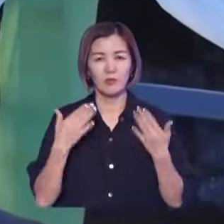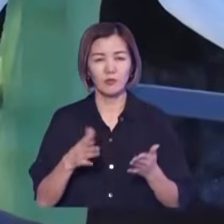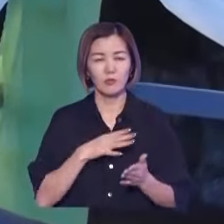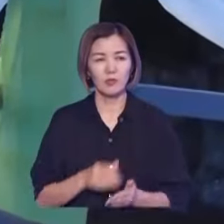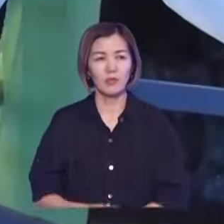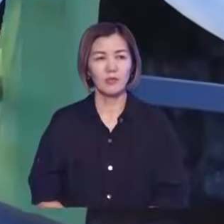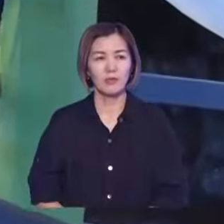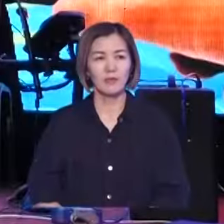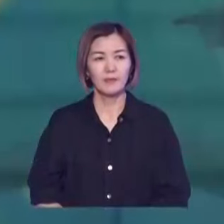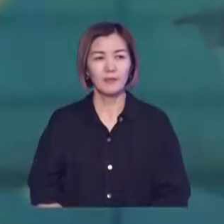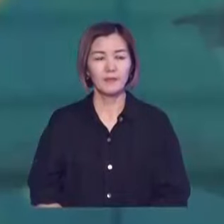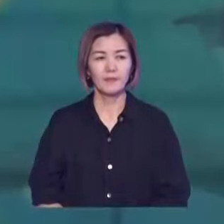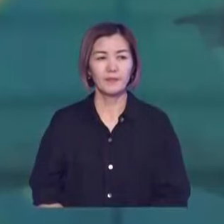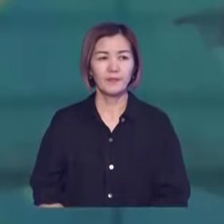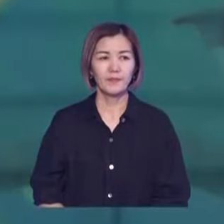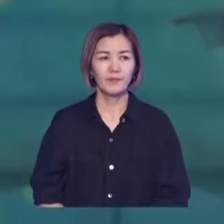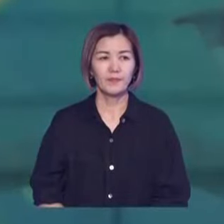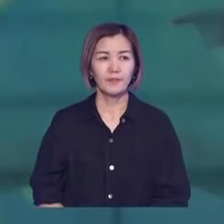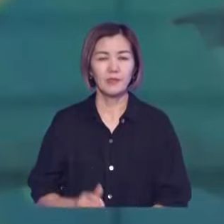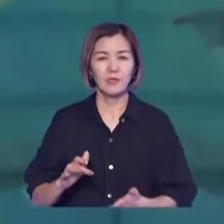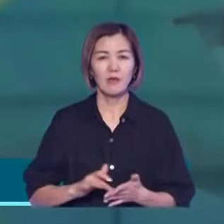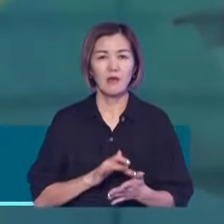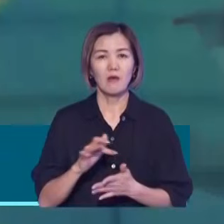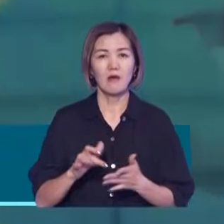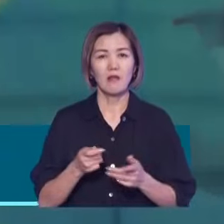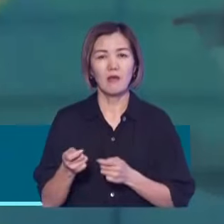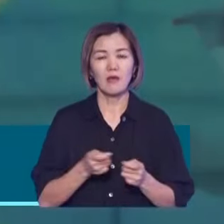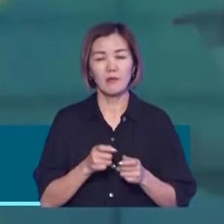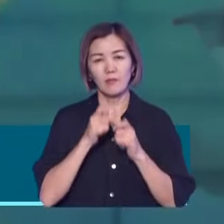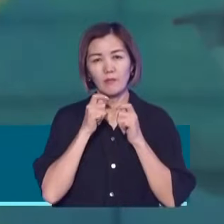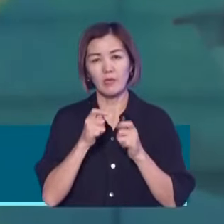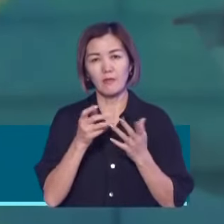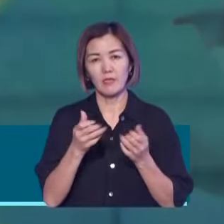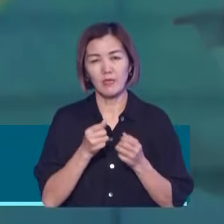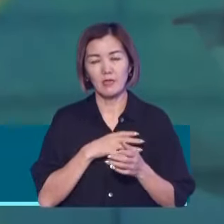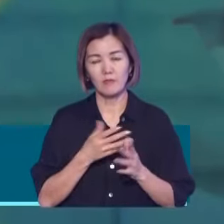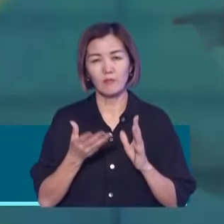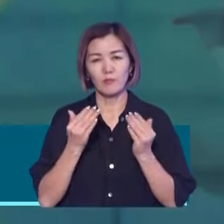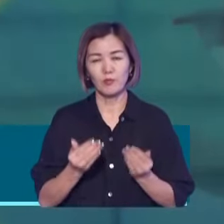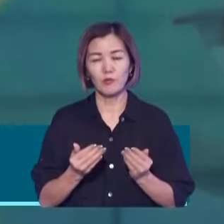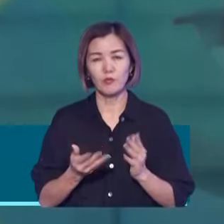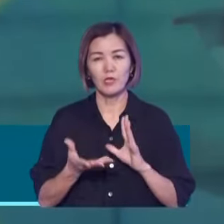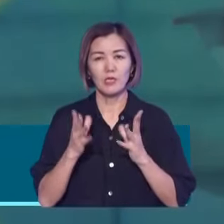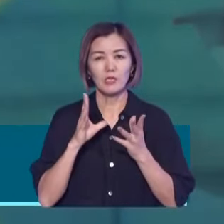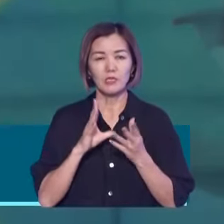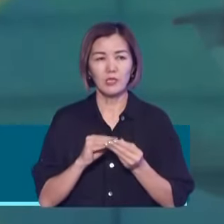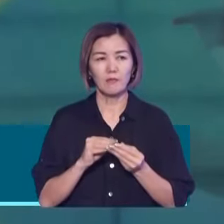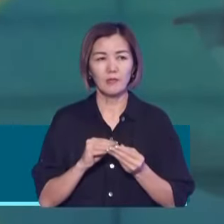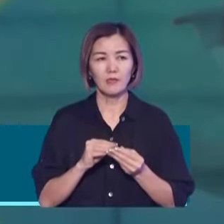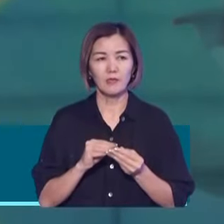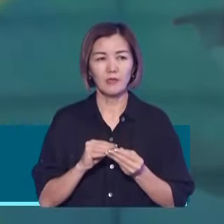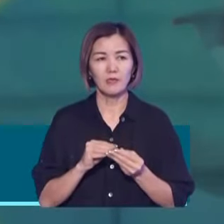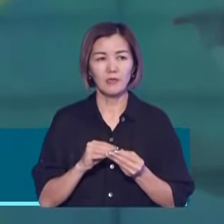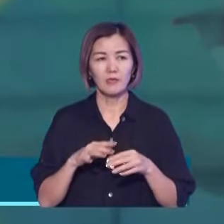бағдарламасын ұсынды. Міне қала әкімінің марапатына келіп тұрмыз. Бүгін жалпы журналистерді және де барша